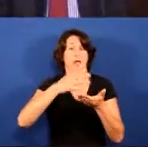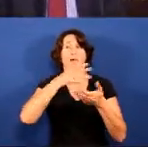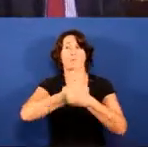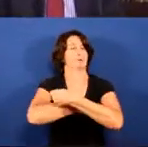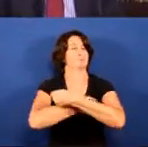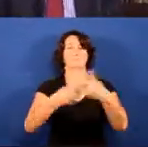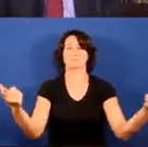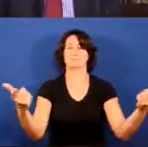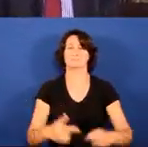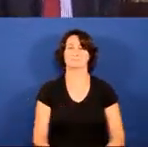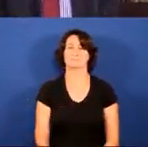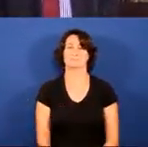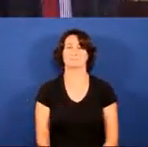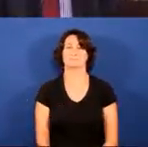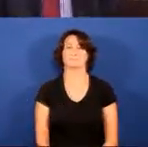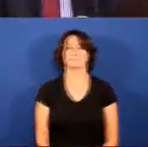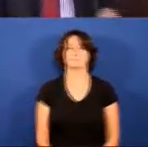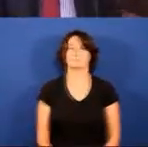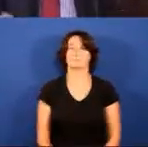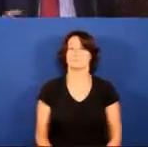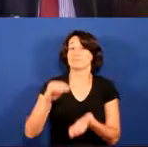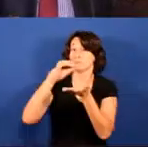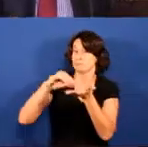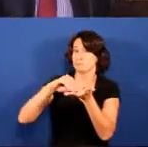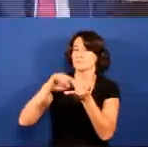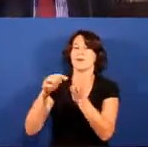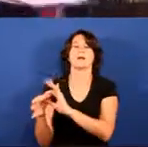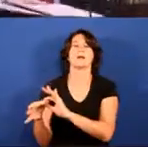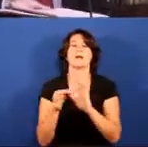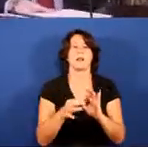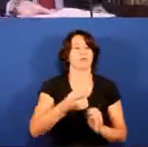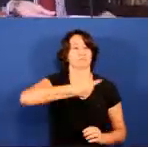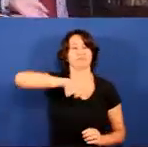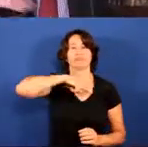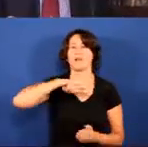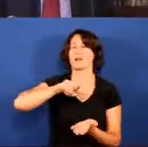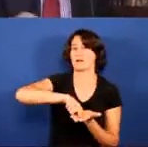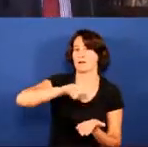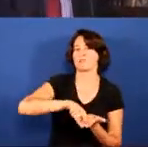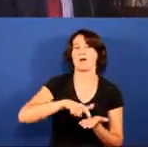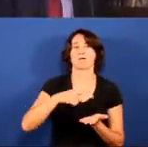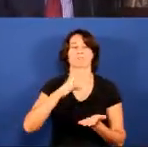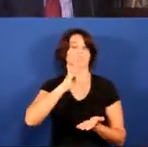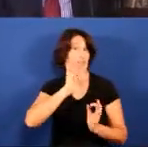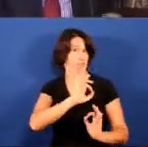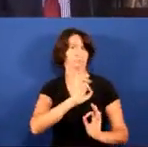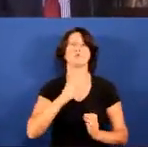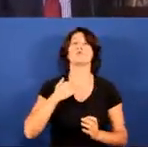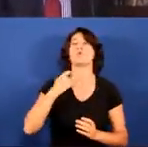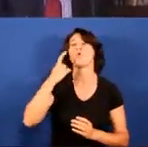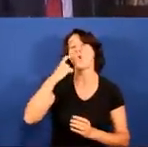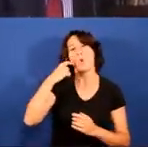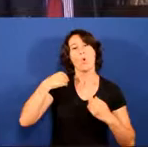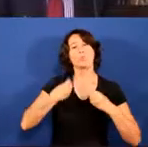ondoren kontsultatu nahi duen edonoren eskura dagoena sarean. Arizondok lan honen garrantzia azpimarratu du eta nabarmendu